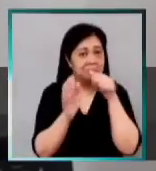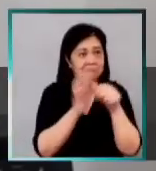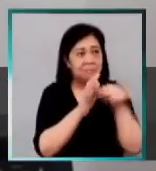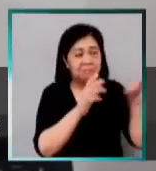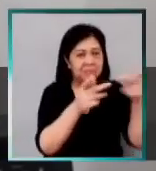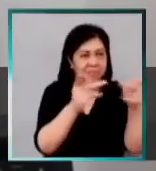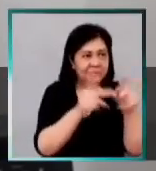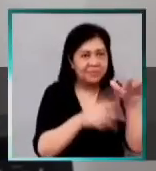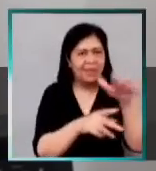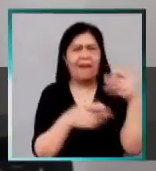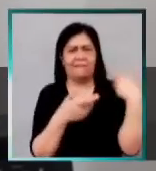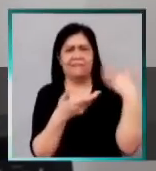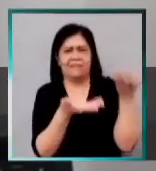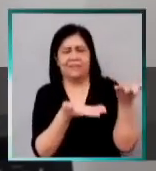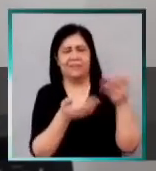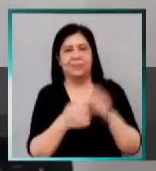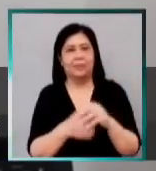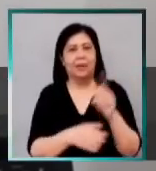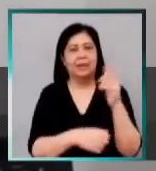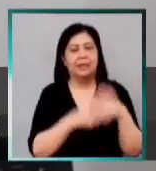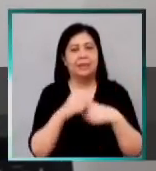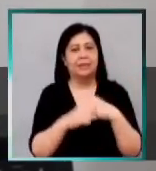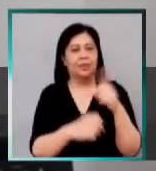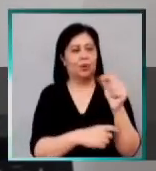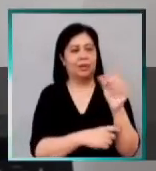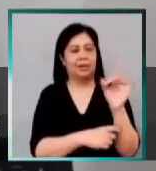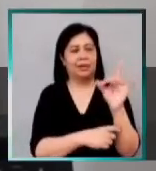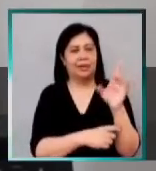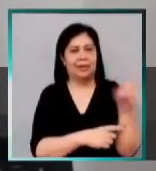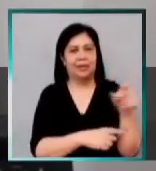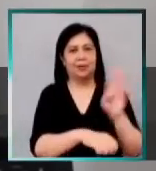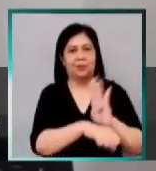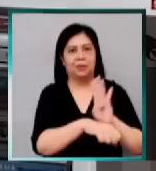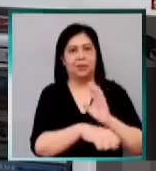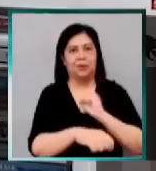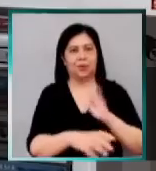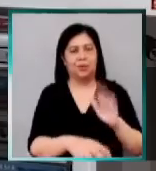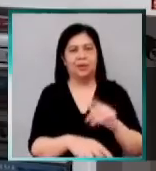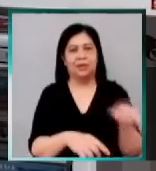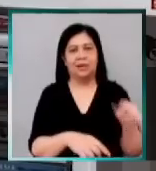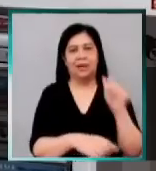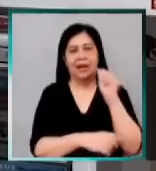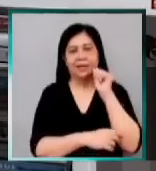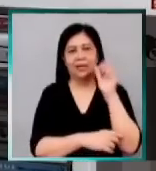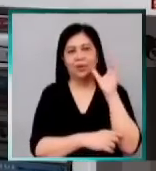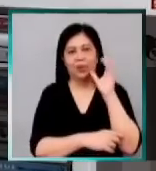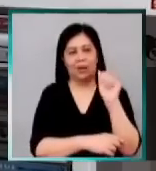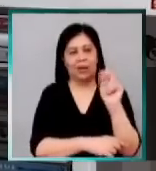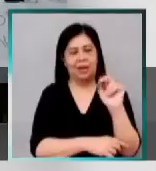there. Taong 2018 ang itatag ng business owner at musician na si Anna Chua ang United